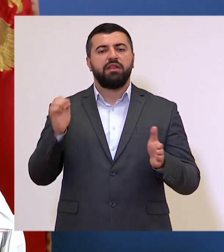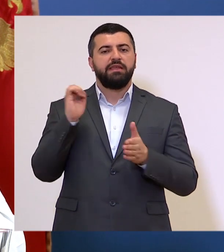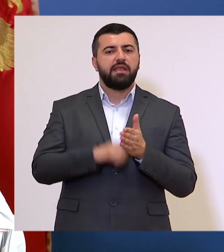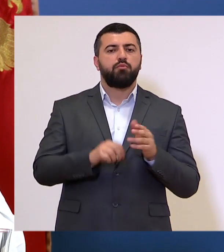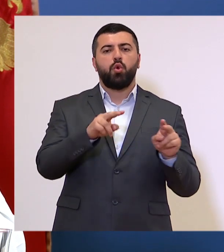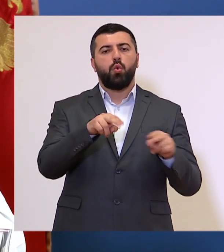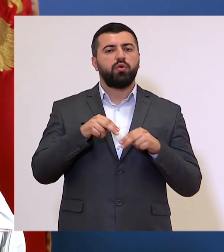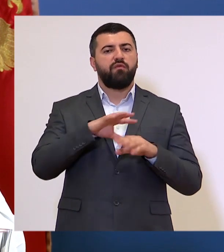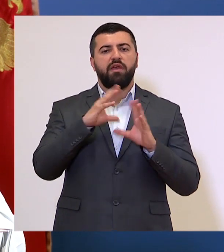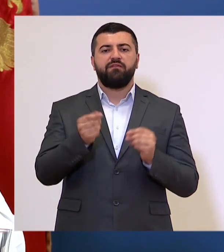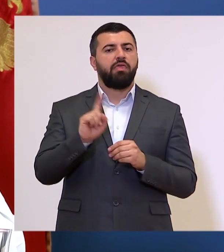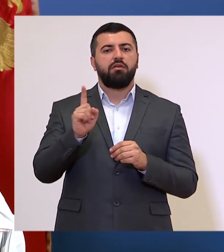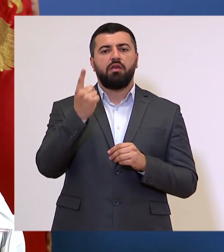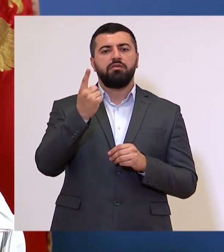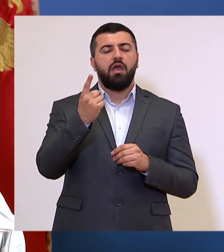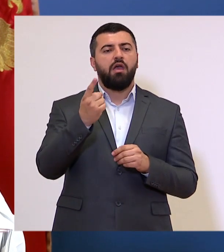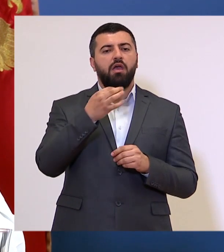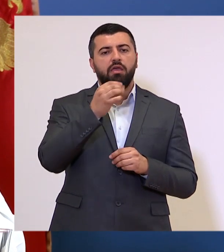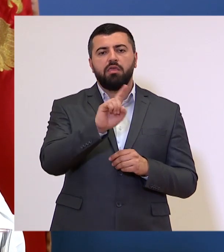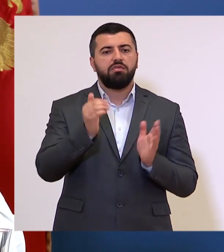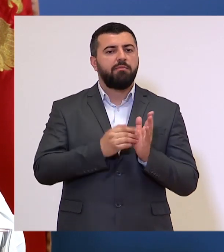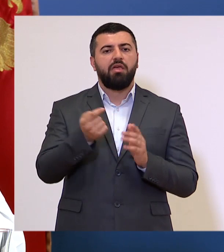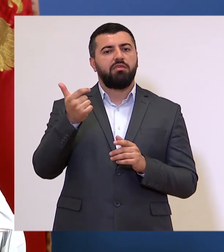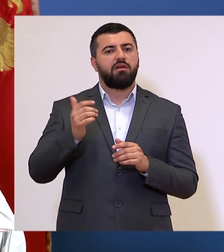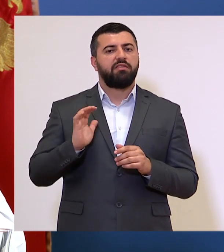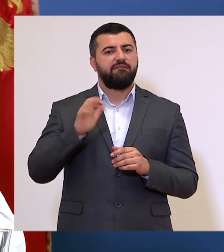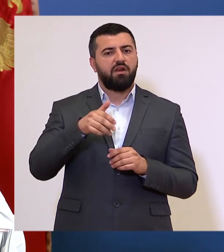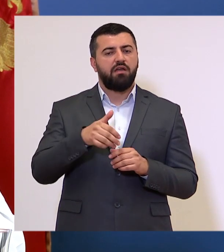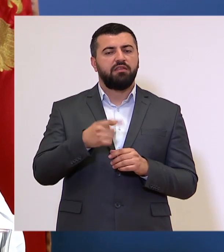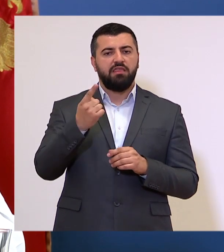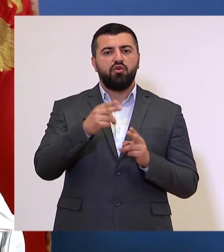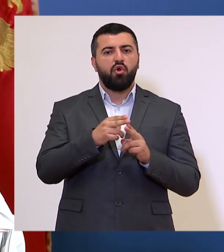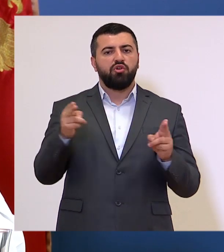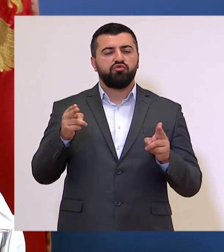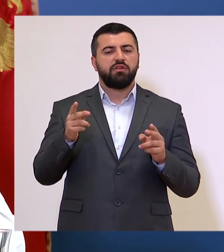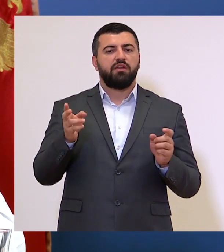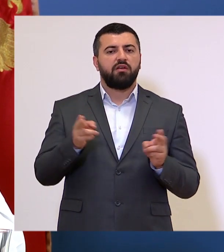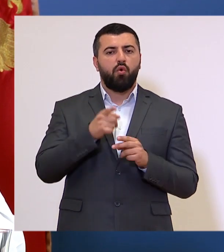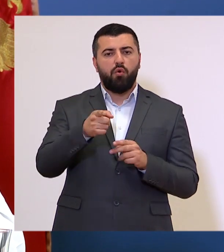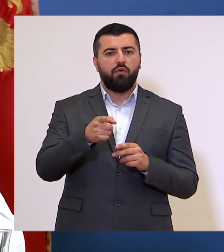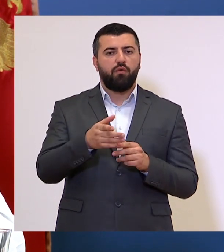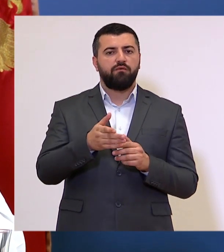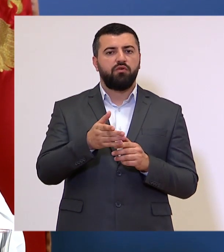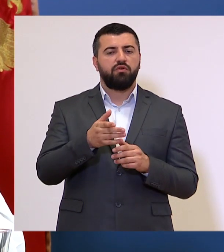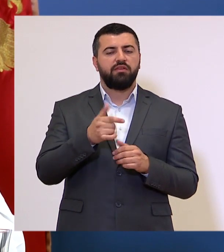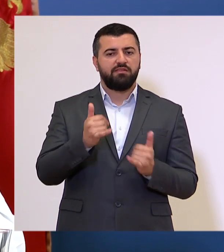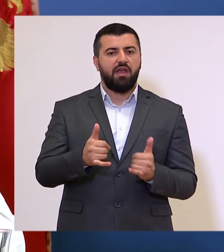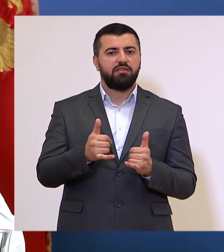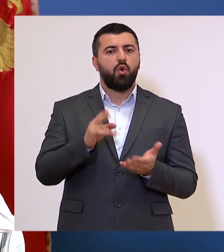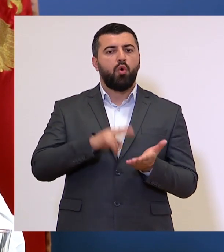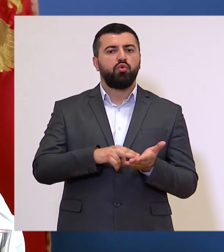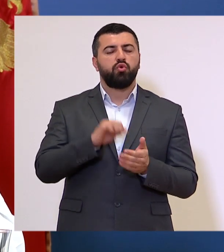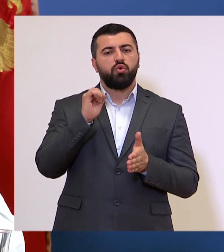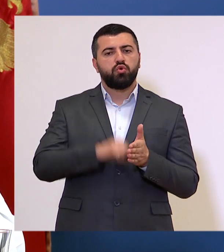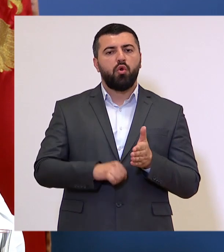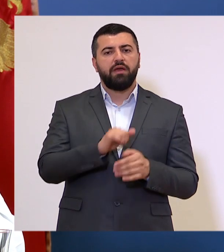bez jedne jedine rezerve da li treba ili ne treba. U jednoj rečenici sažeto, u ovoj situaciji odlučuje